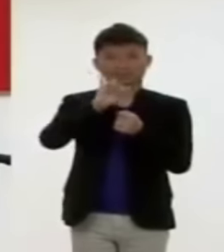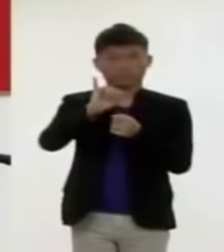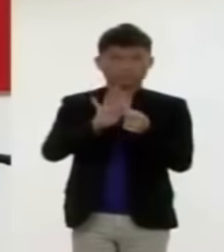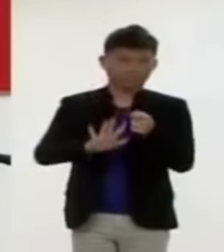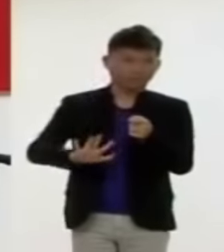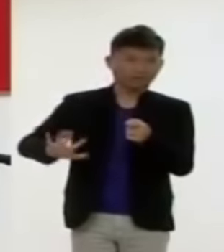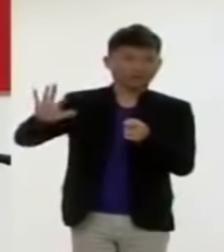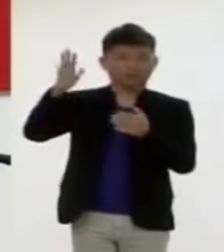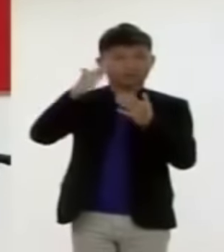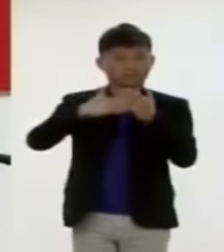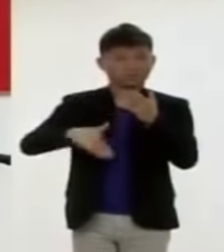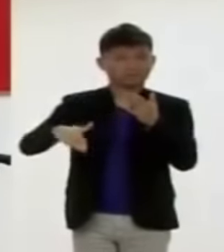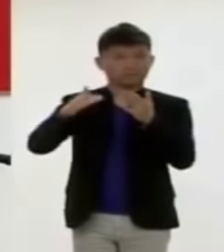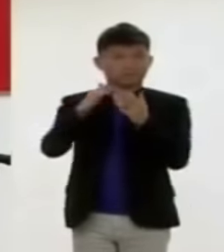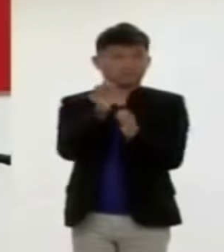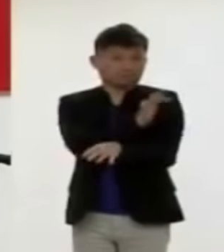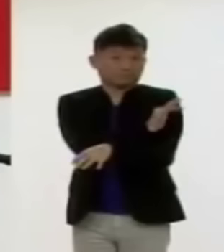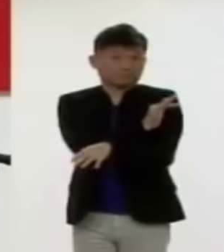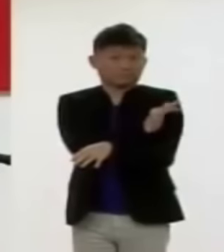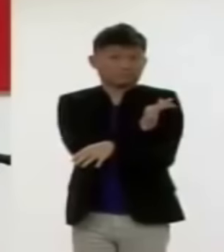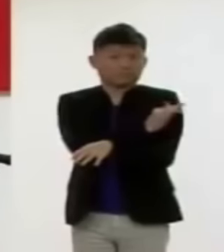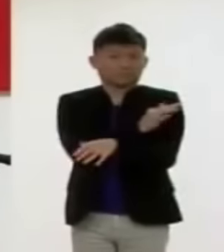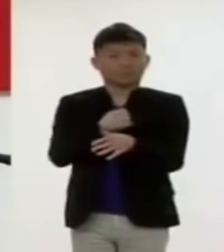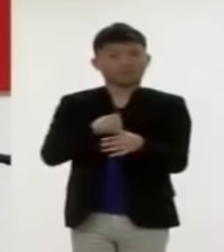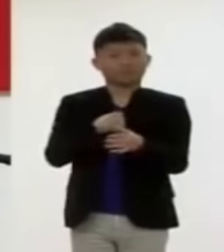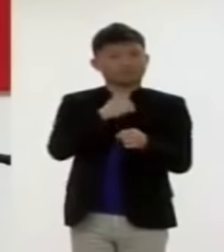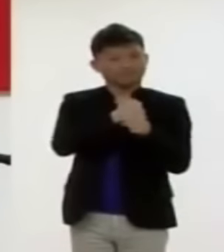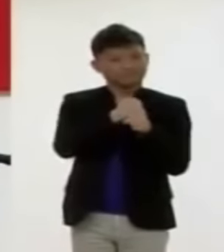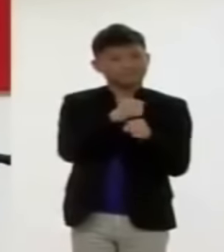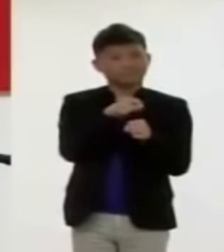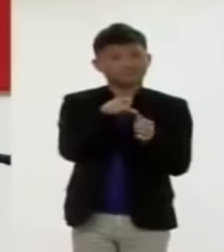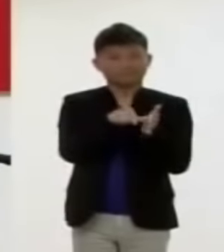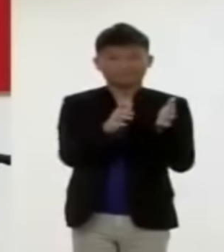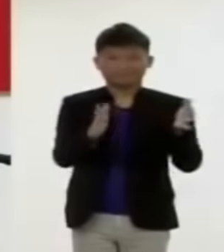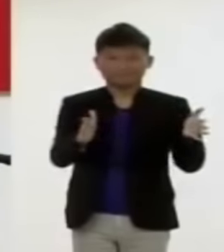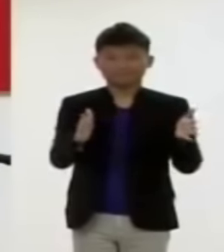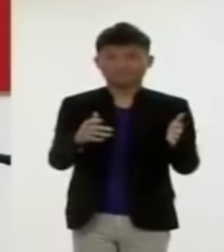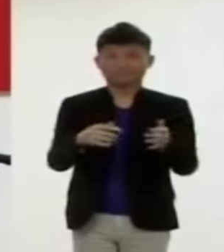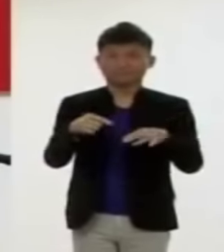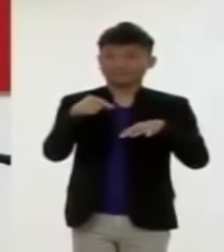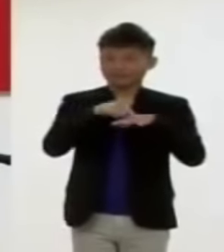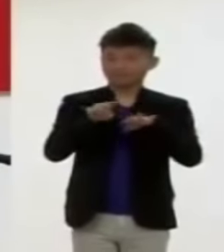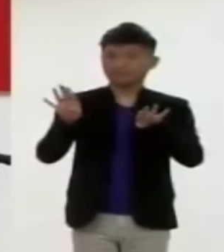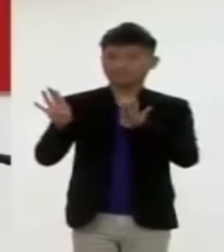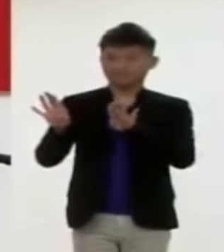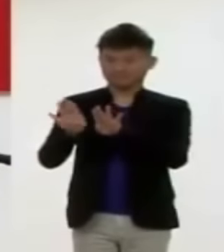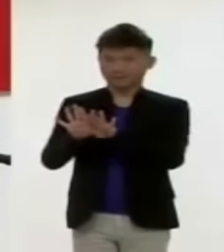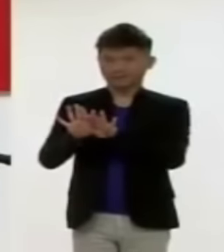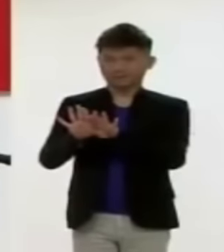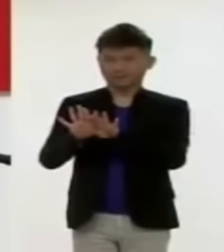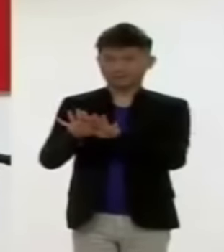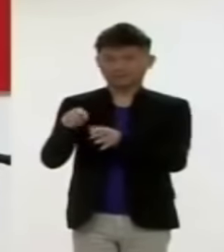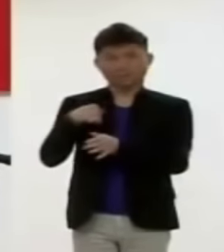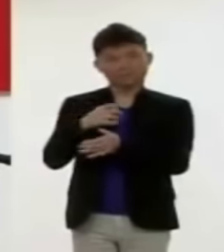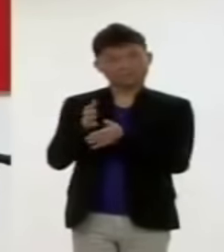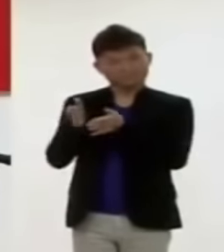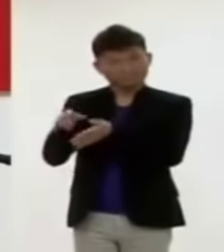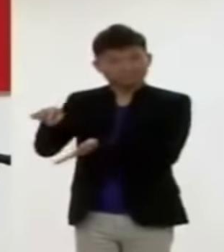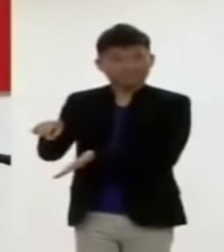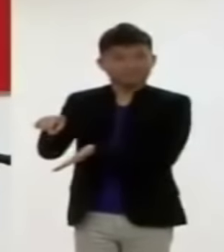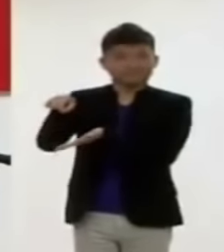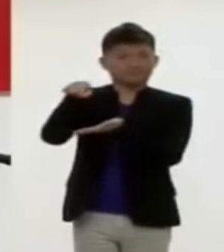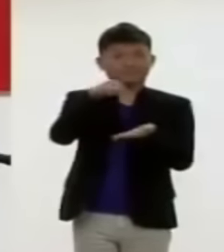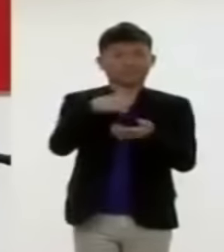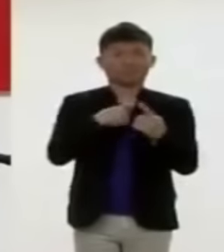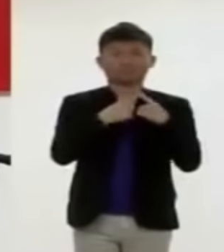听清楚，是台北市立第一女中当校护的时候，我为金门跑到花莲去提案。所以